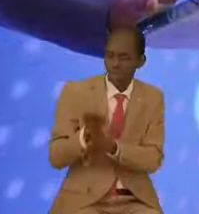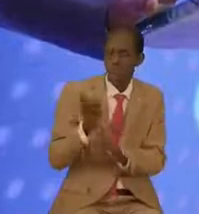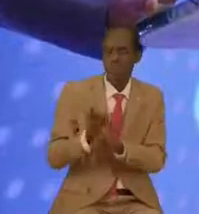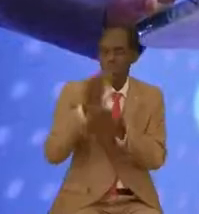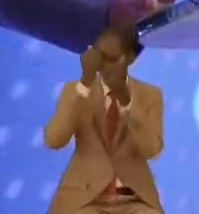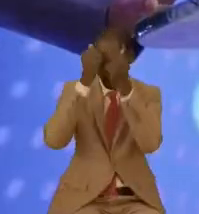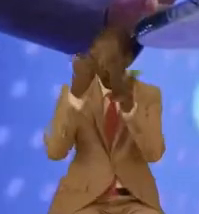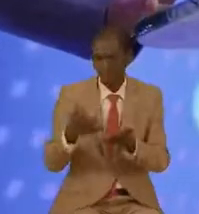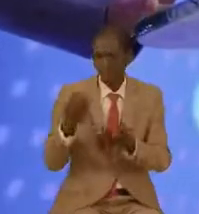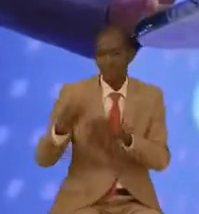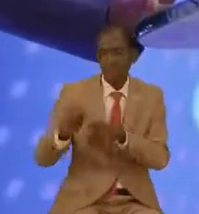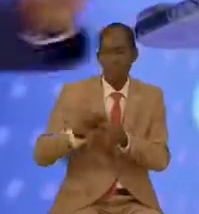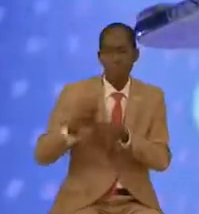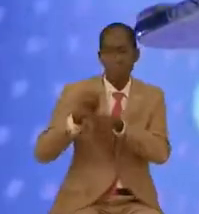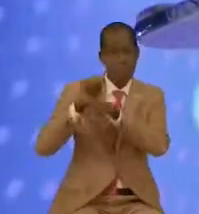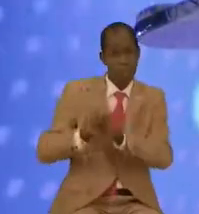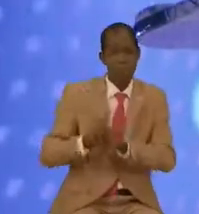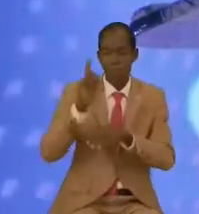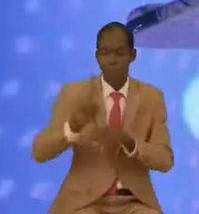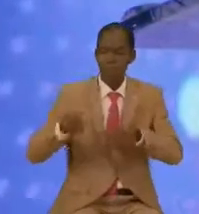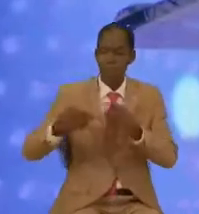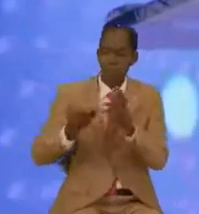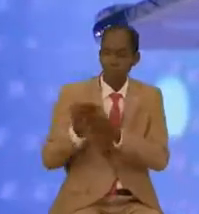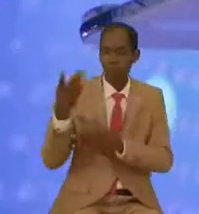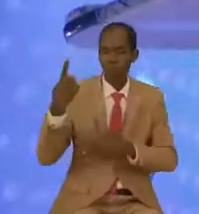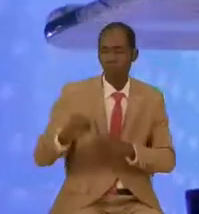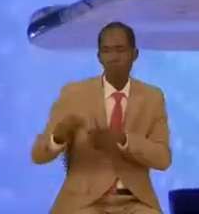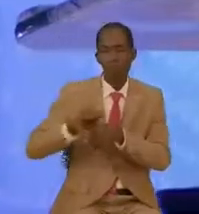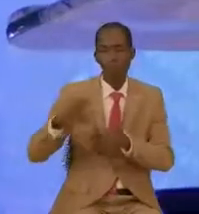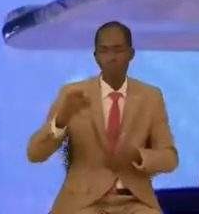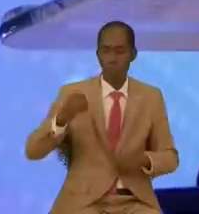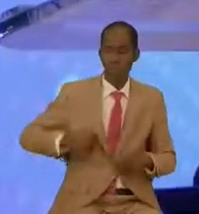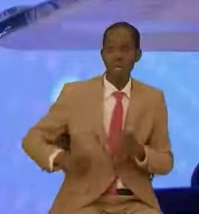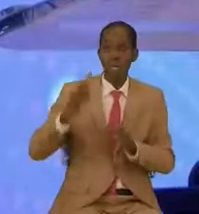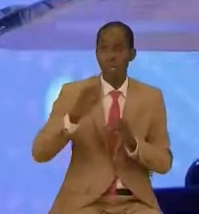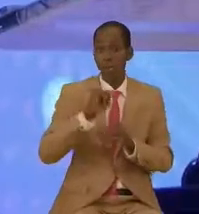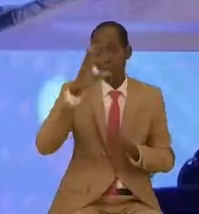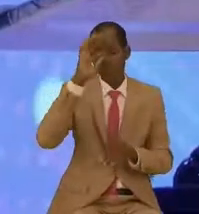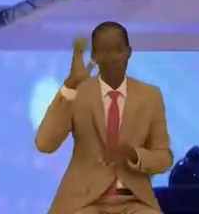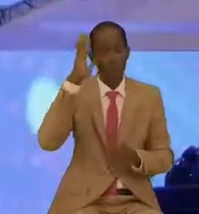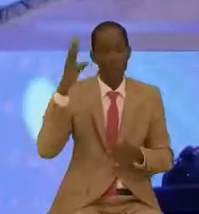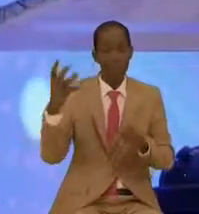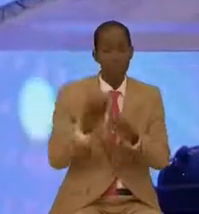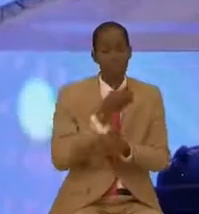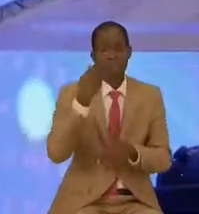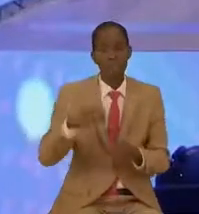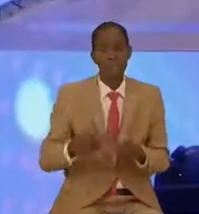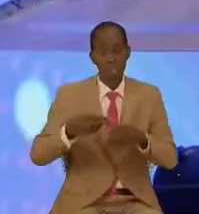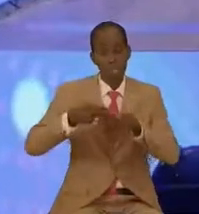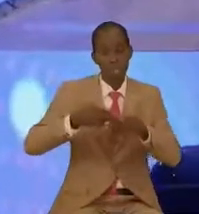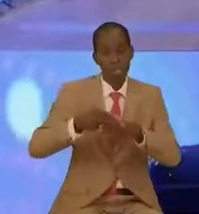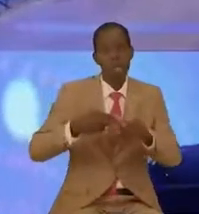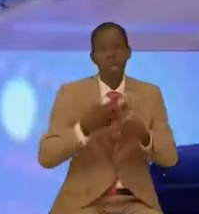à leur tradition, tu dois passer par le processus de la circoncision. Si l'homme doit prendre le